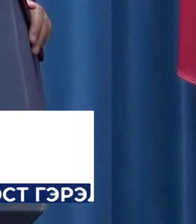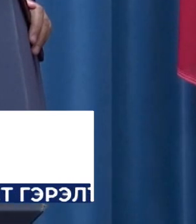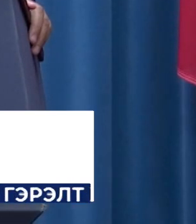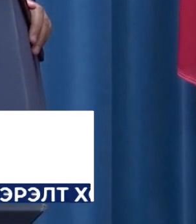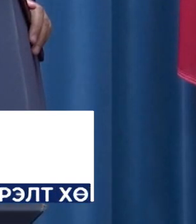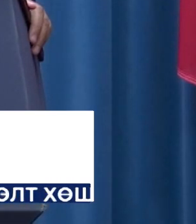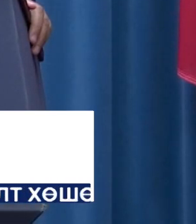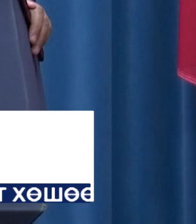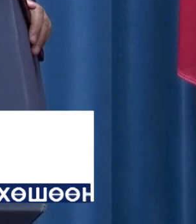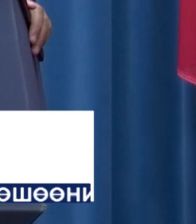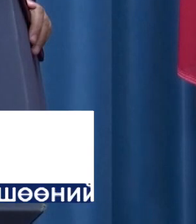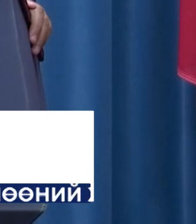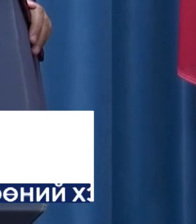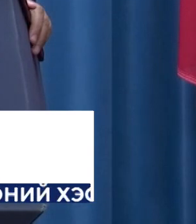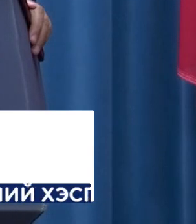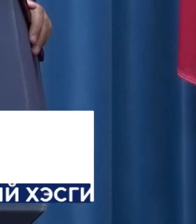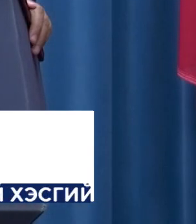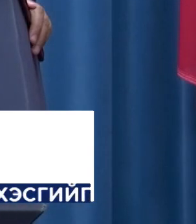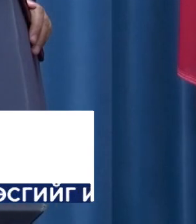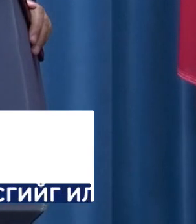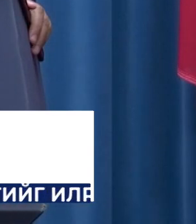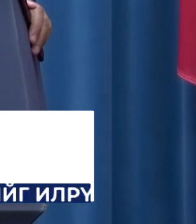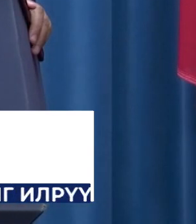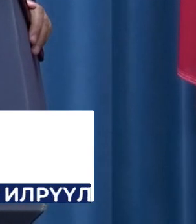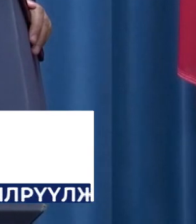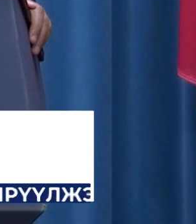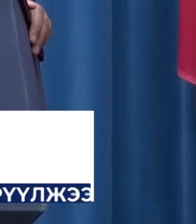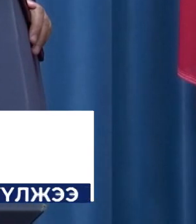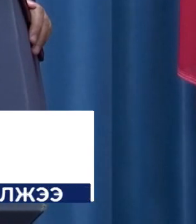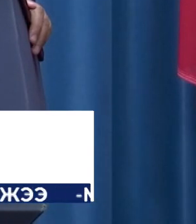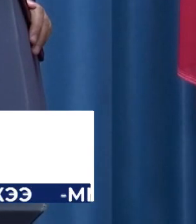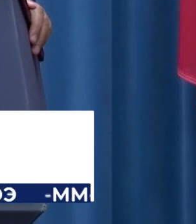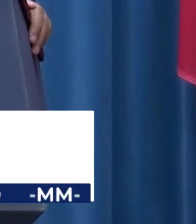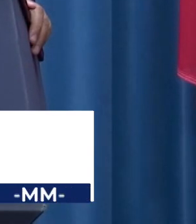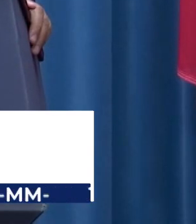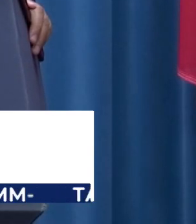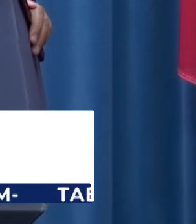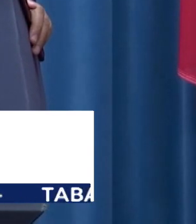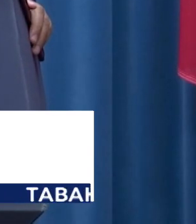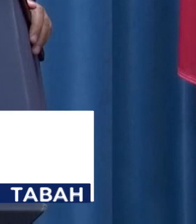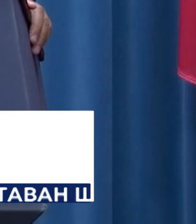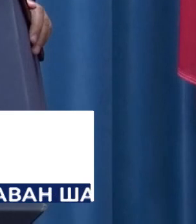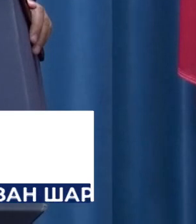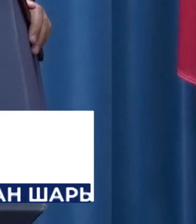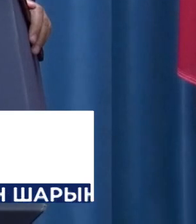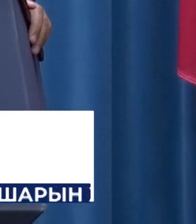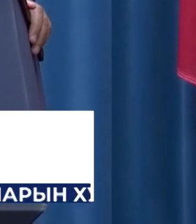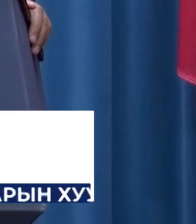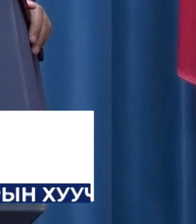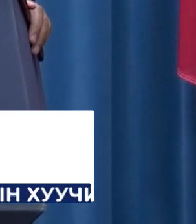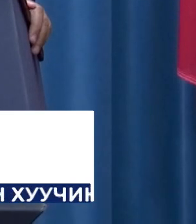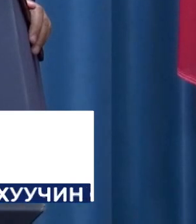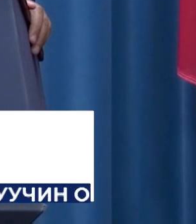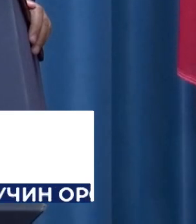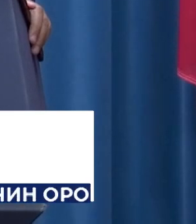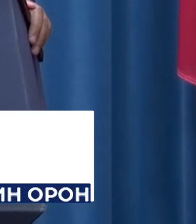одоо чиглэлүүдийг өглөөд тийм учраас одоо ойрын 1 сарын хугацаанд улам одоо чанаргүй зээлийг төлүүлэх ажлыг